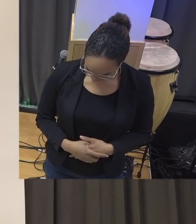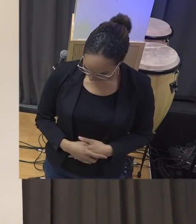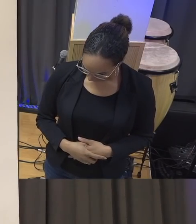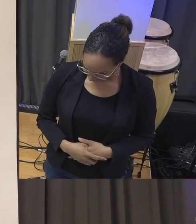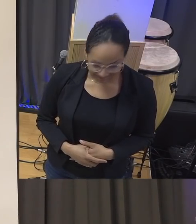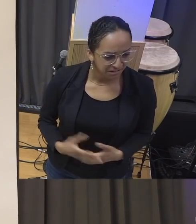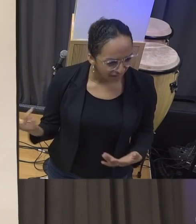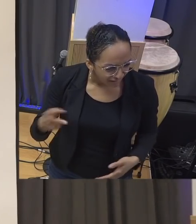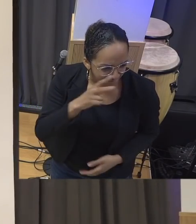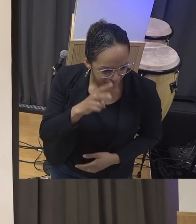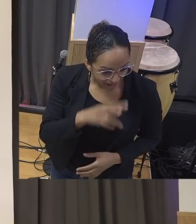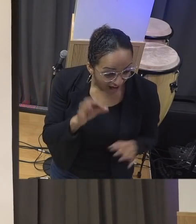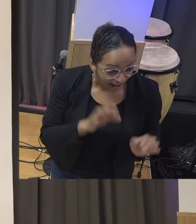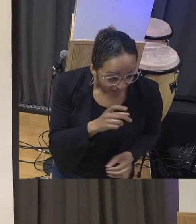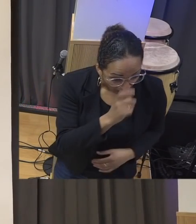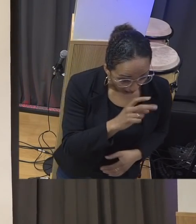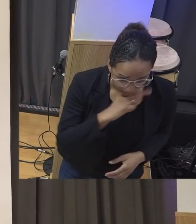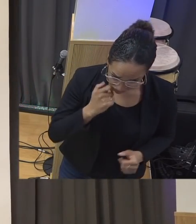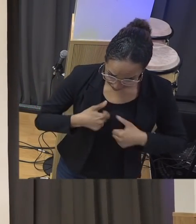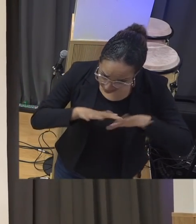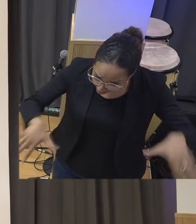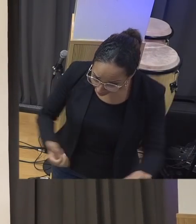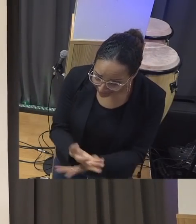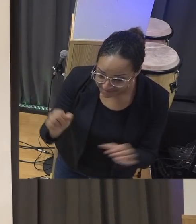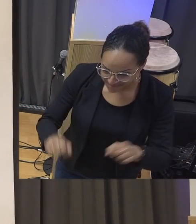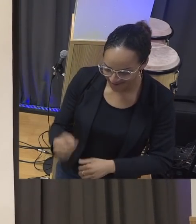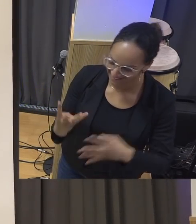des blagues sur les Arabes et les Juifs, j'en ai un paquet. Hein.